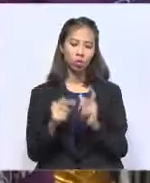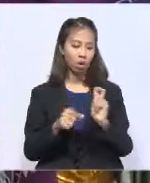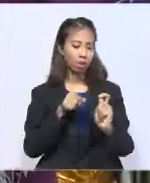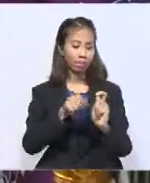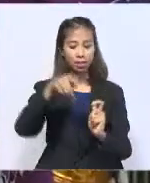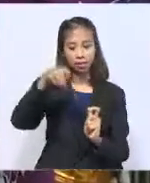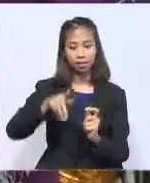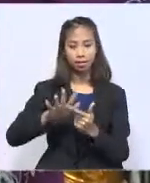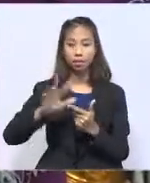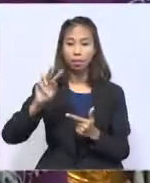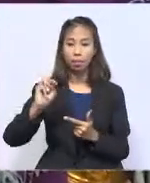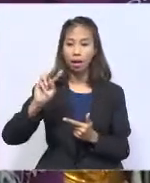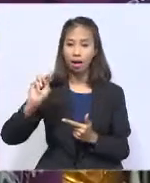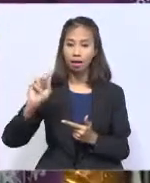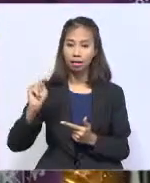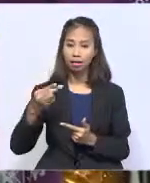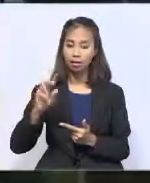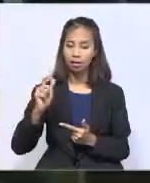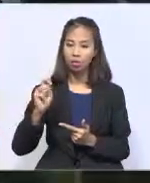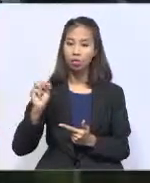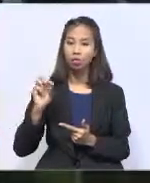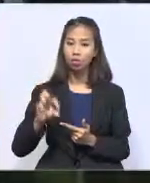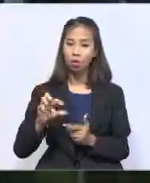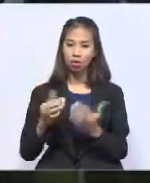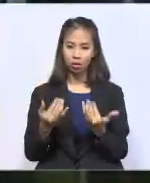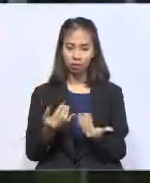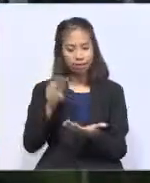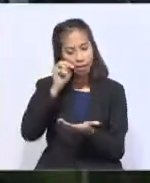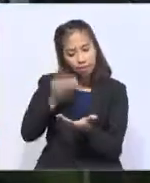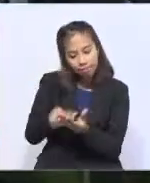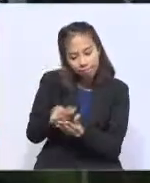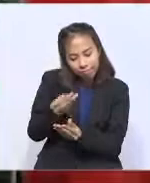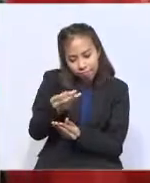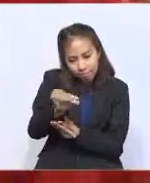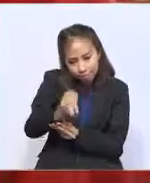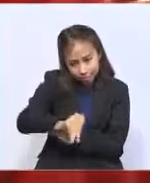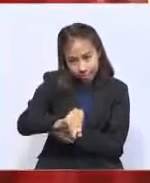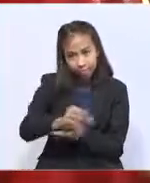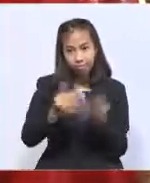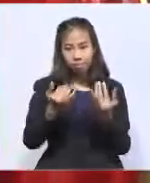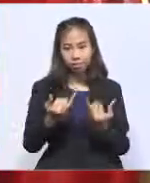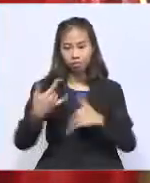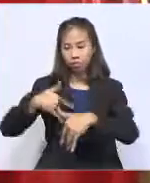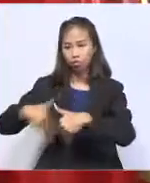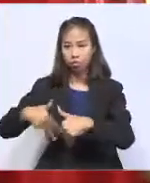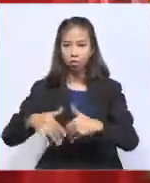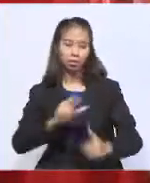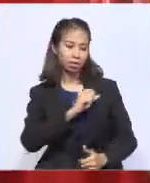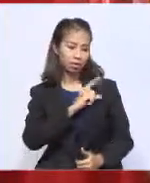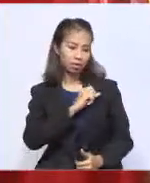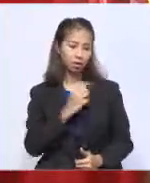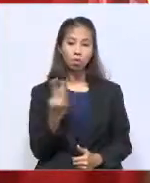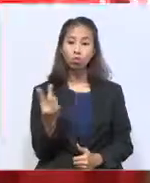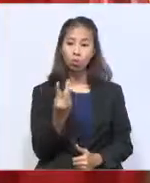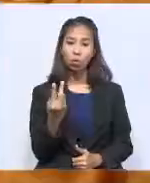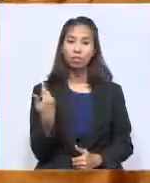ทองจังหวัดชลบุรีก็ได้ร่วมพิธีรดน้ำขอพรเนื่องในวันสงกรานต์นะครับโดยนำชุมชนจากสองศาสนาซึ่งก็ประ